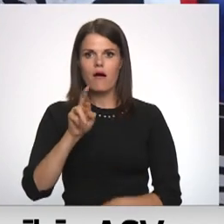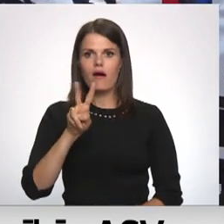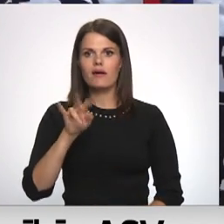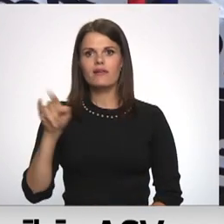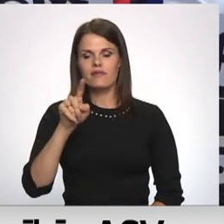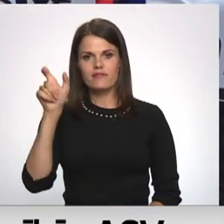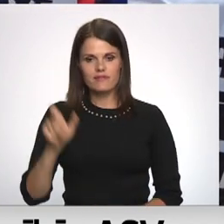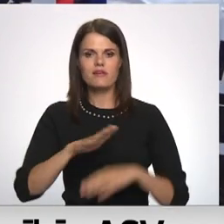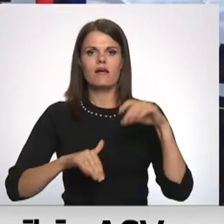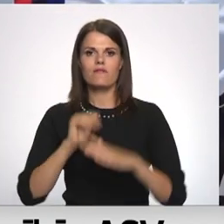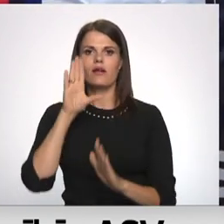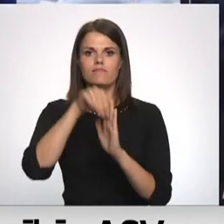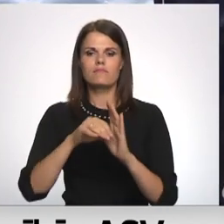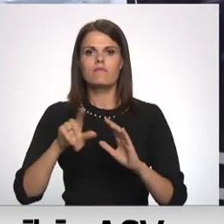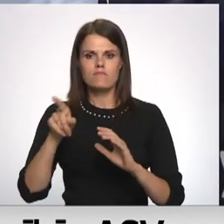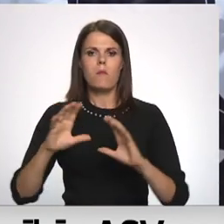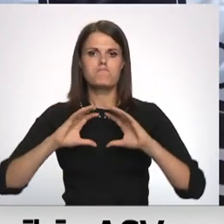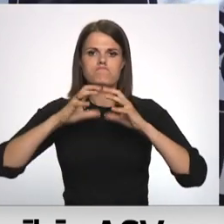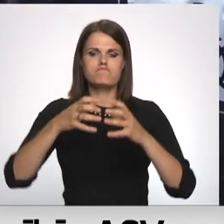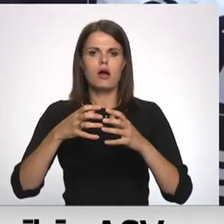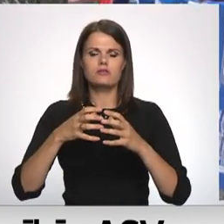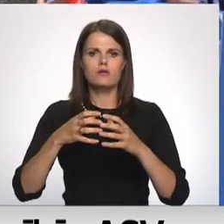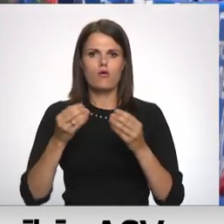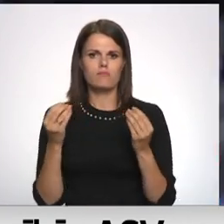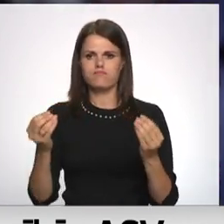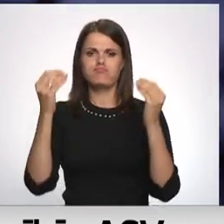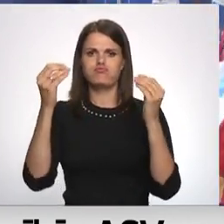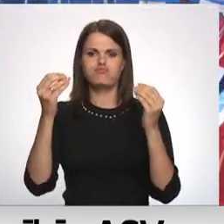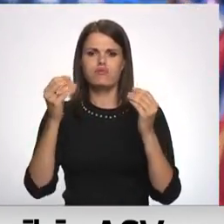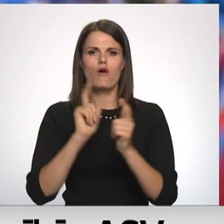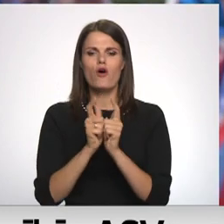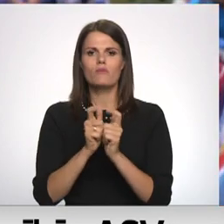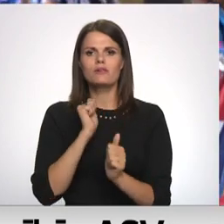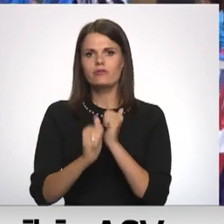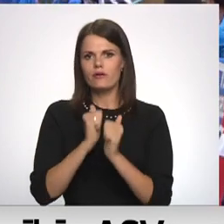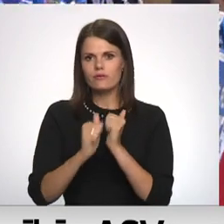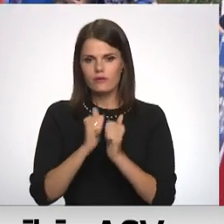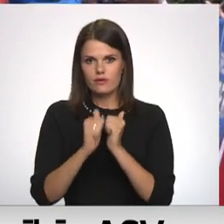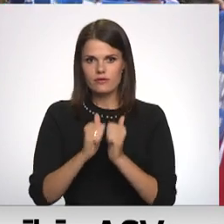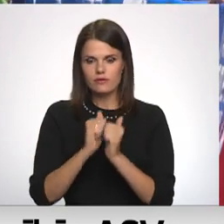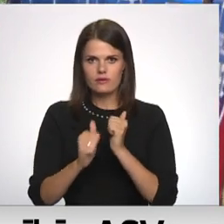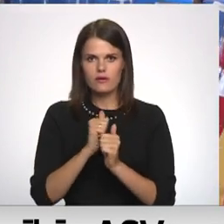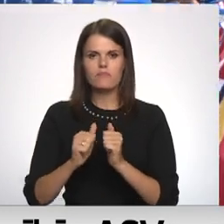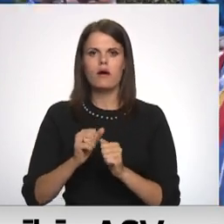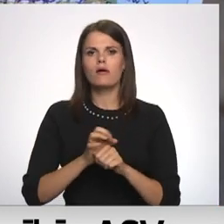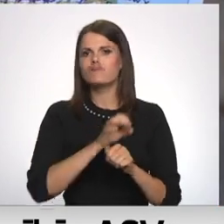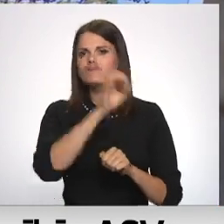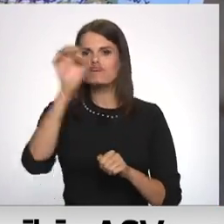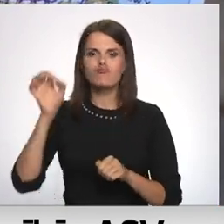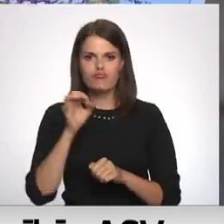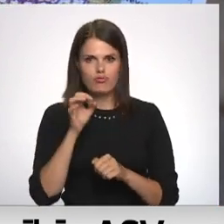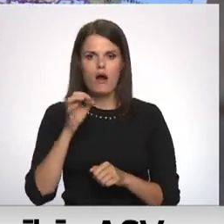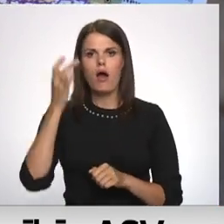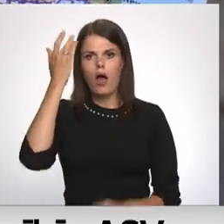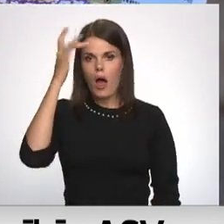Sprūde kvalificējās pasaulē par prestižākajām uzskatītajām ultra riteņbraukšanas sacensībām pāri visai Amerikai – Race